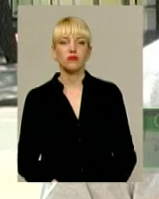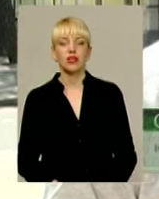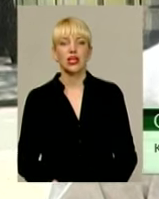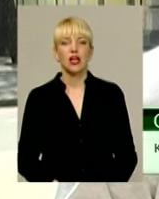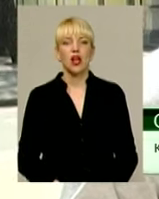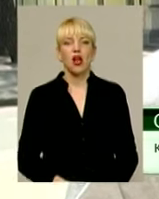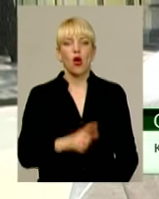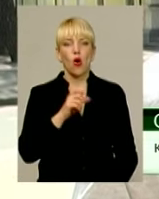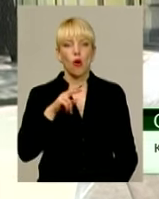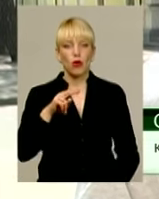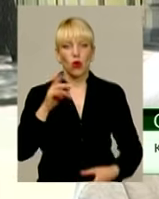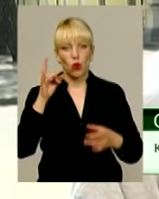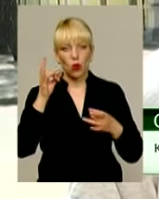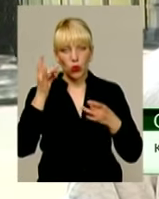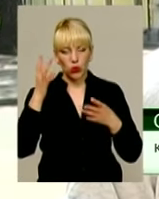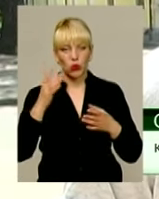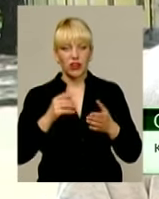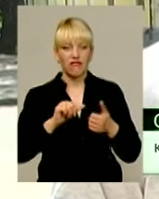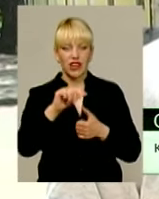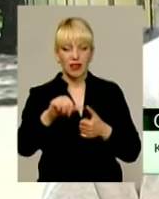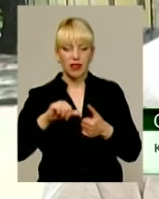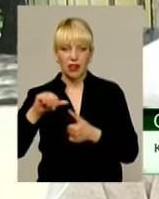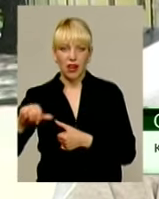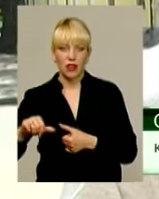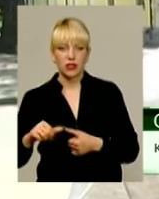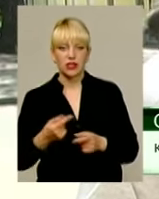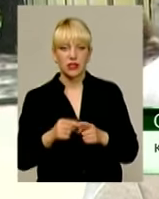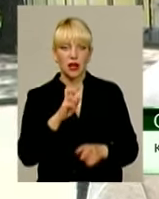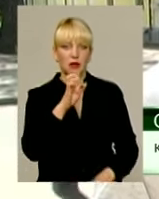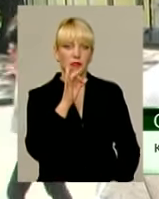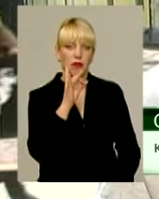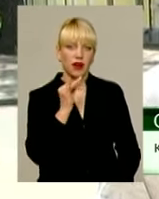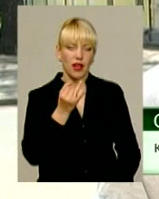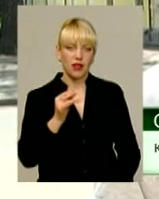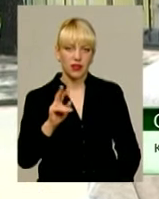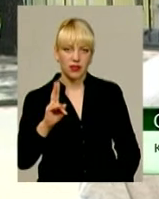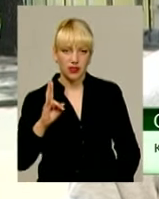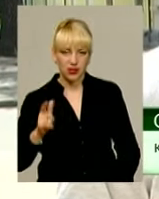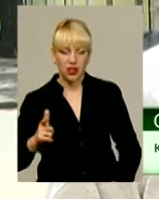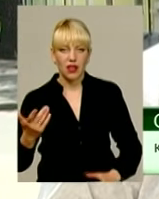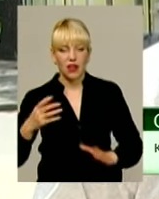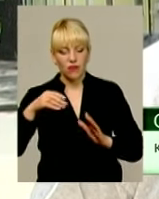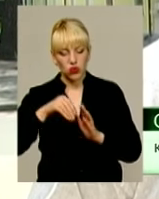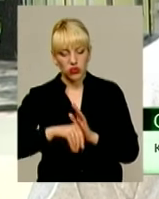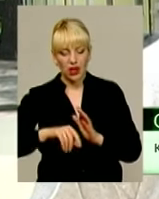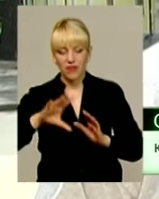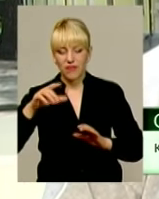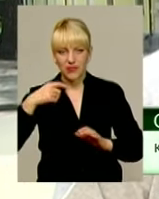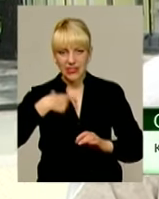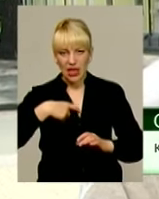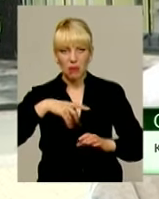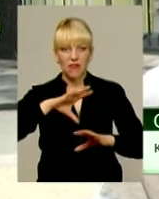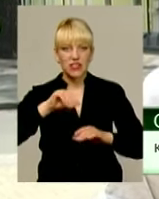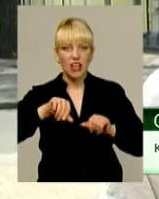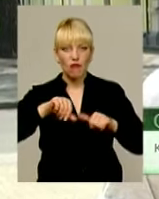такі п'ять основних елементів. Це брейкінг, який включає в себе усі форми вуличного танцю, це хіп